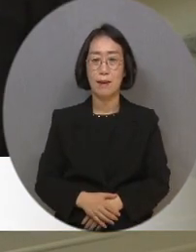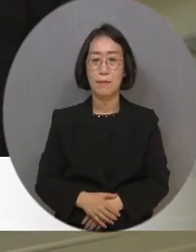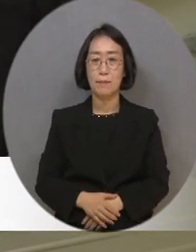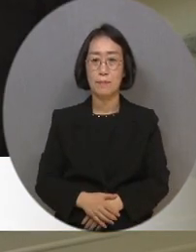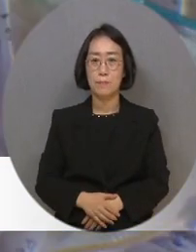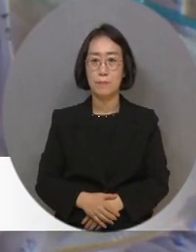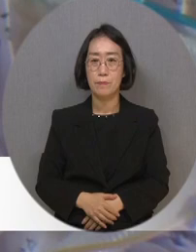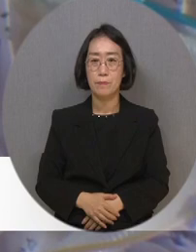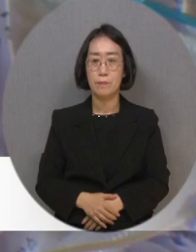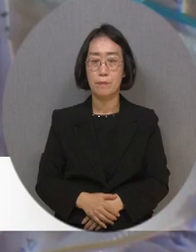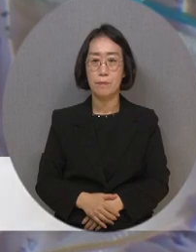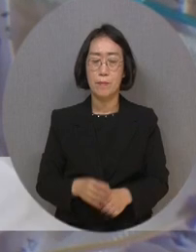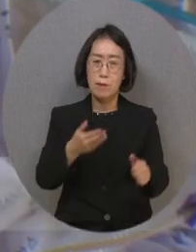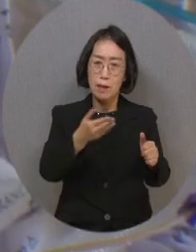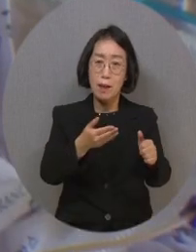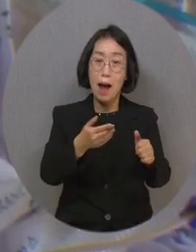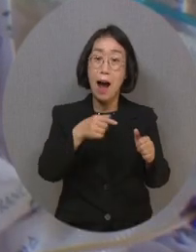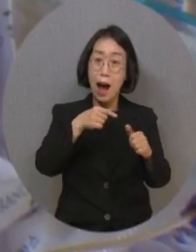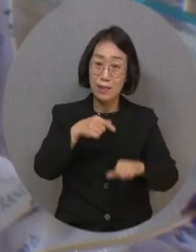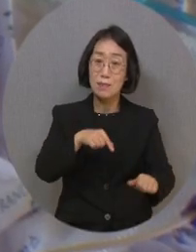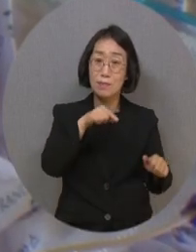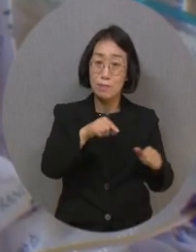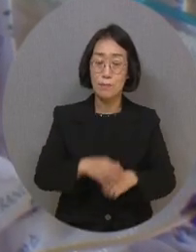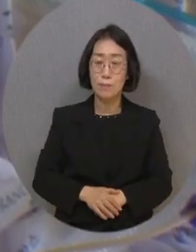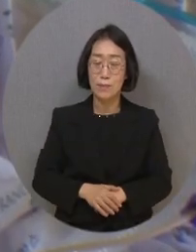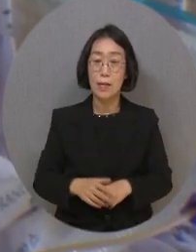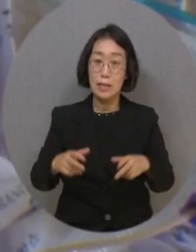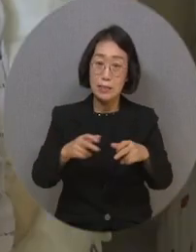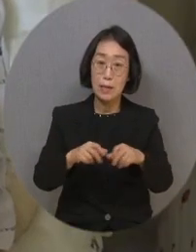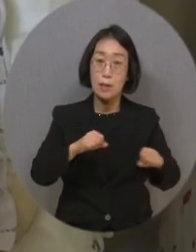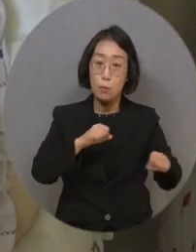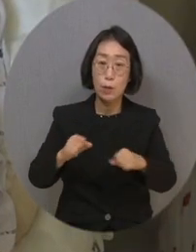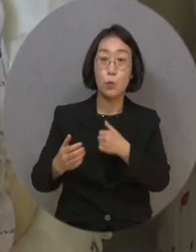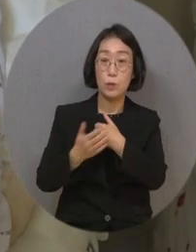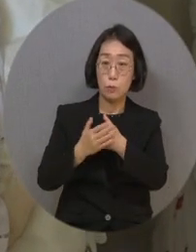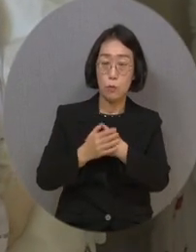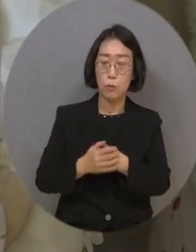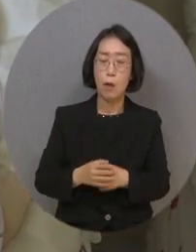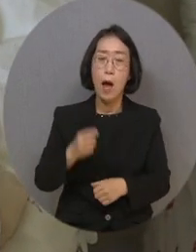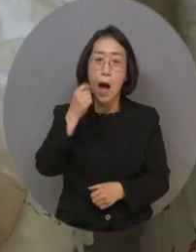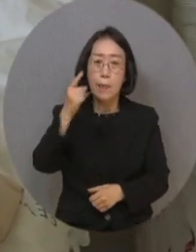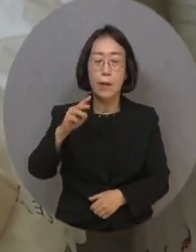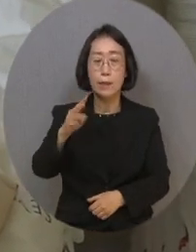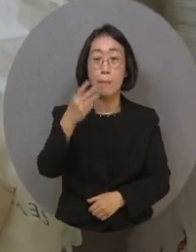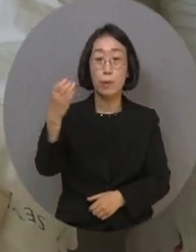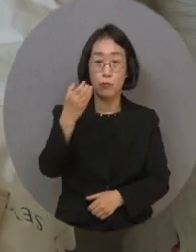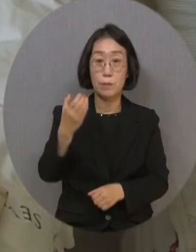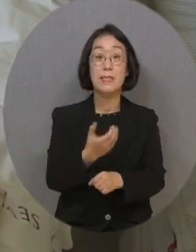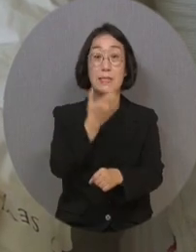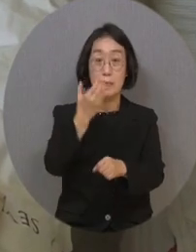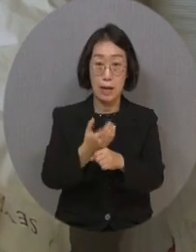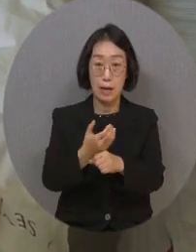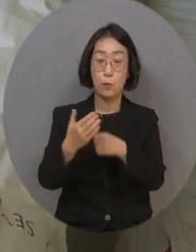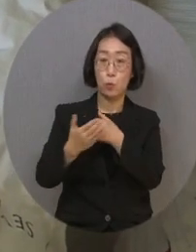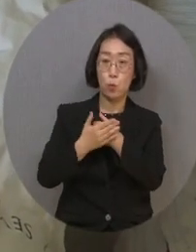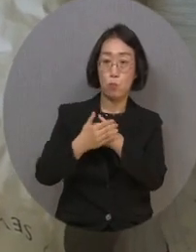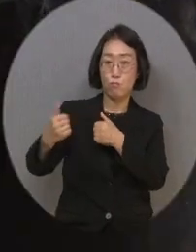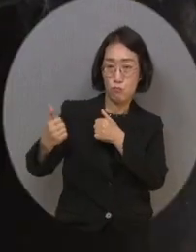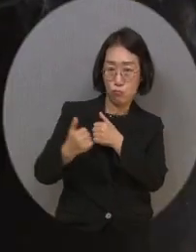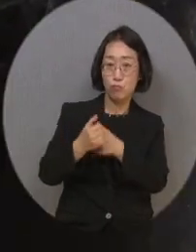있습니다. A씨 아들도 장애인 활동 지원 제도를 통해 월 390시간의 활동 지원 시간을 받고